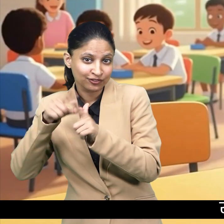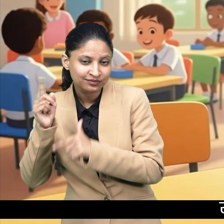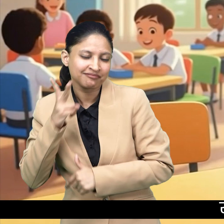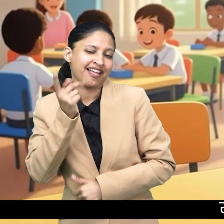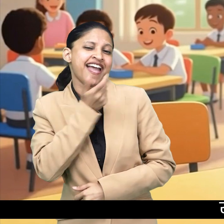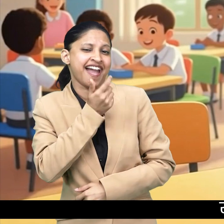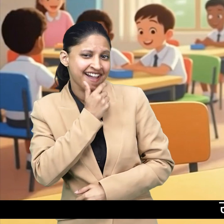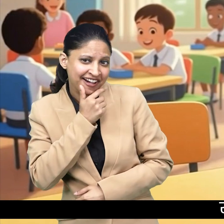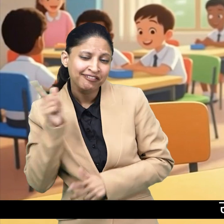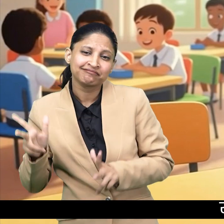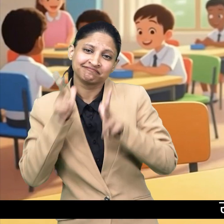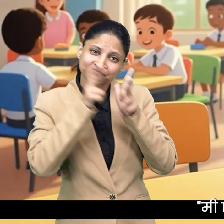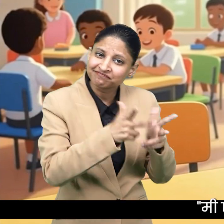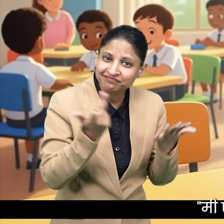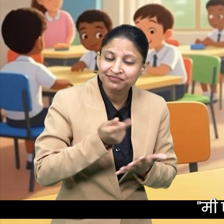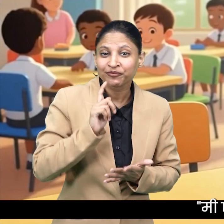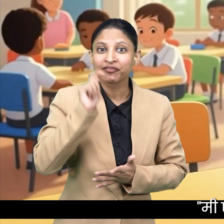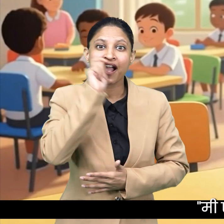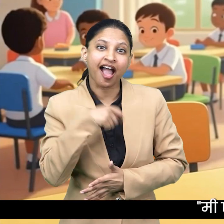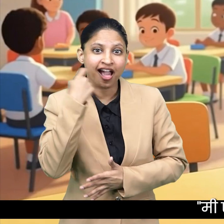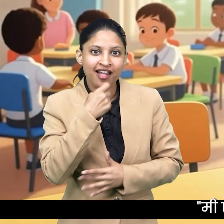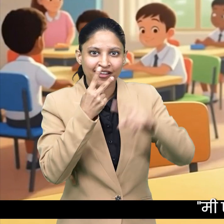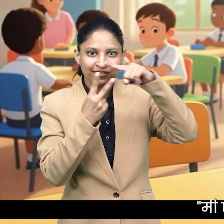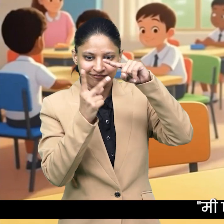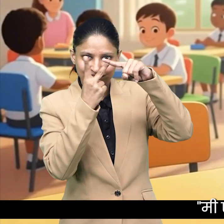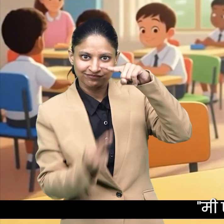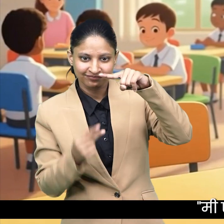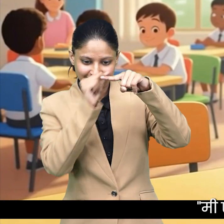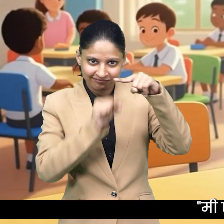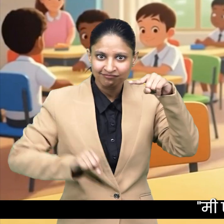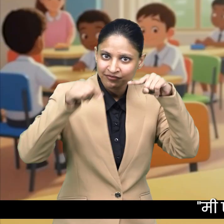राजू हसला आणि म्हणाला, मी एक आईस्क्रीम कोन बनवला.